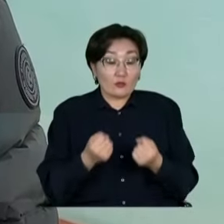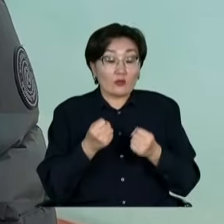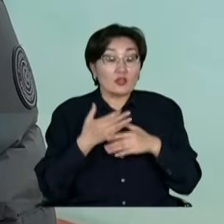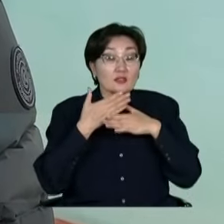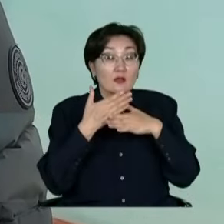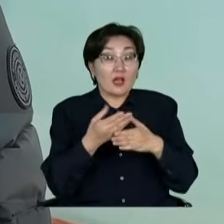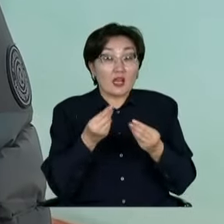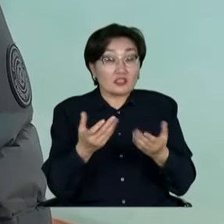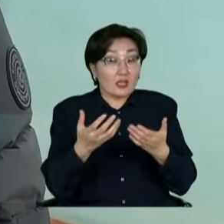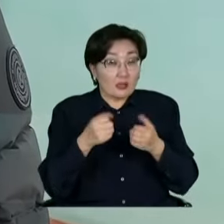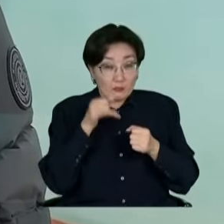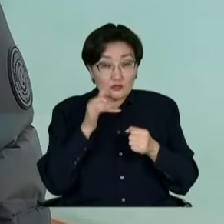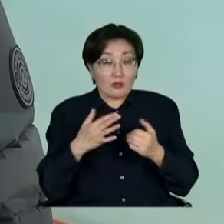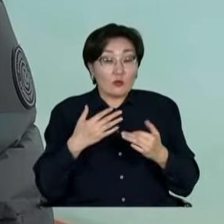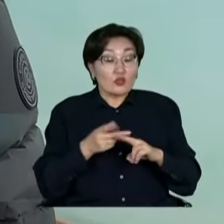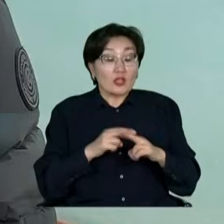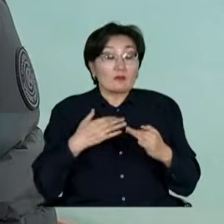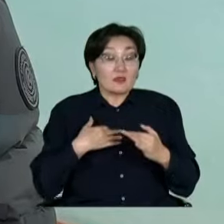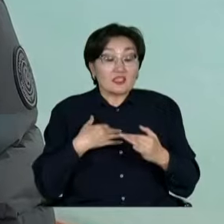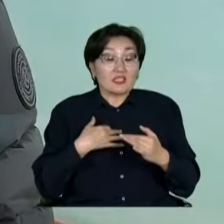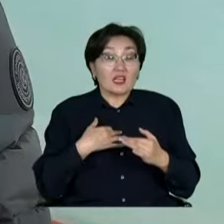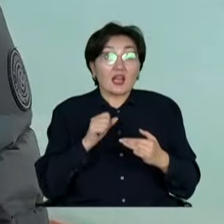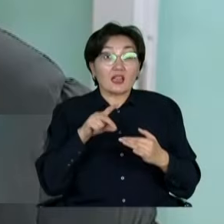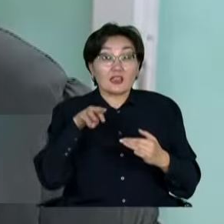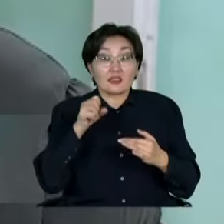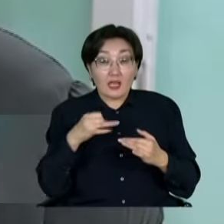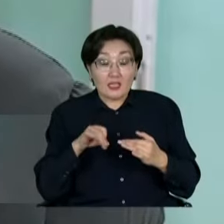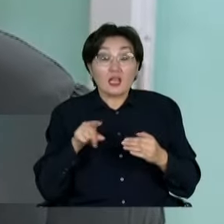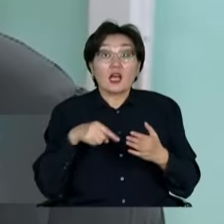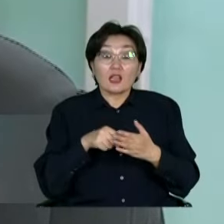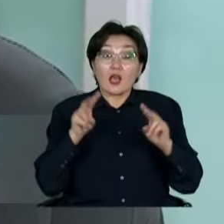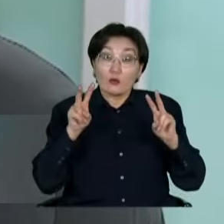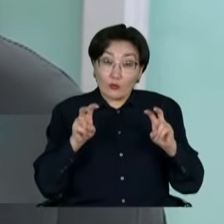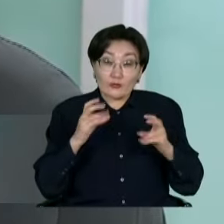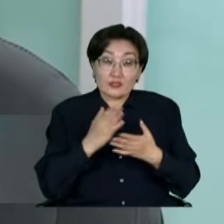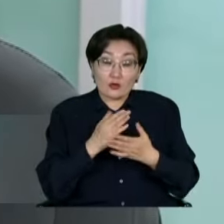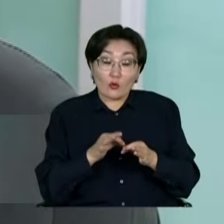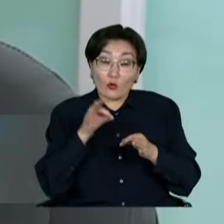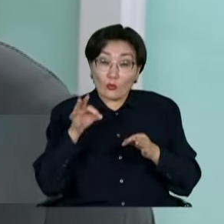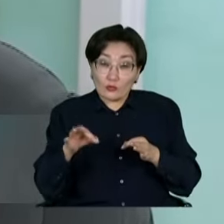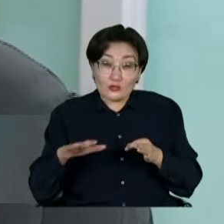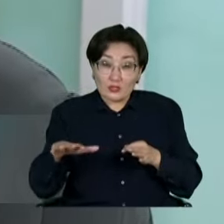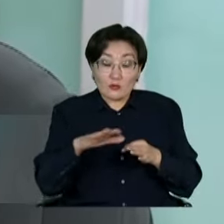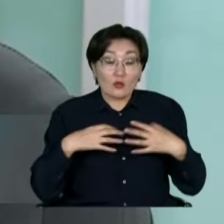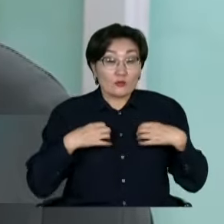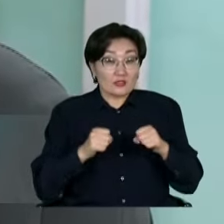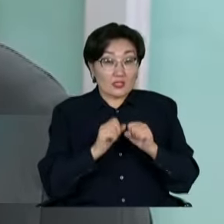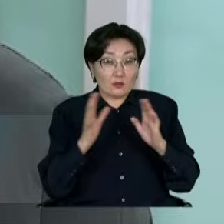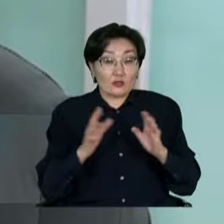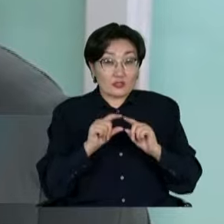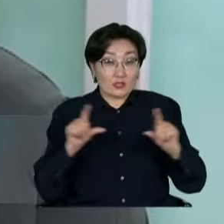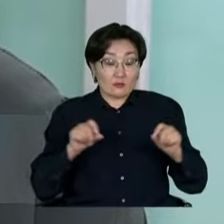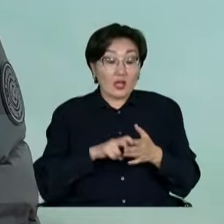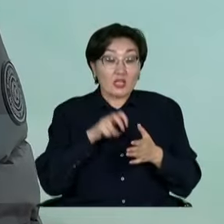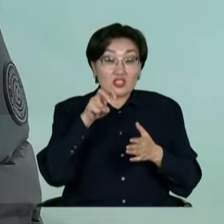ала алмайды, өйткені біз қала болып есептейміз, есептелеміз. Біз облыстық денсаулық сақтау басқармасына